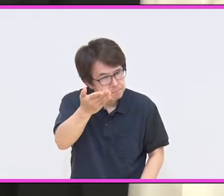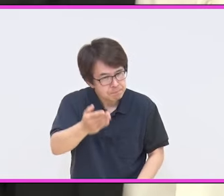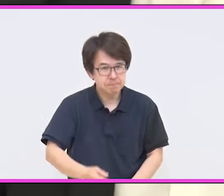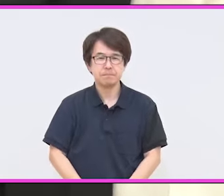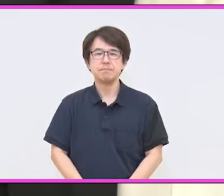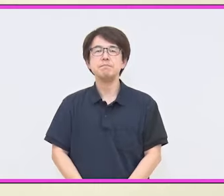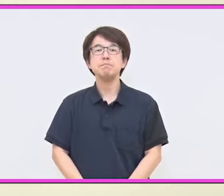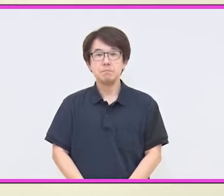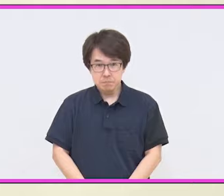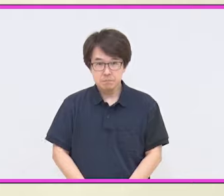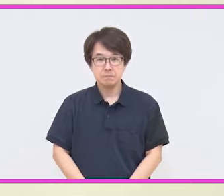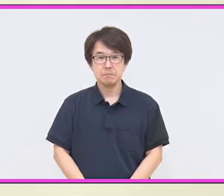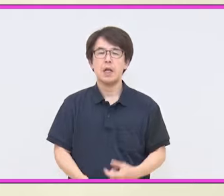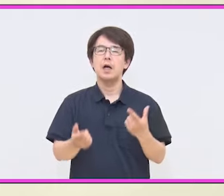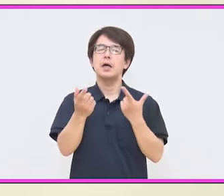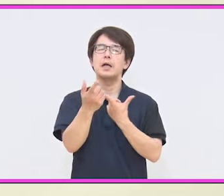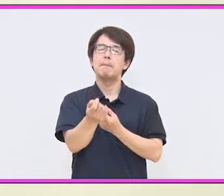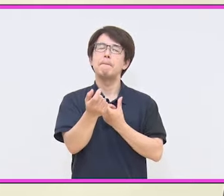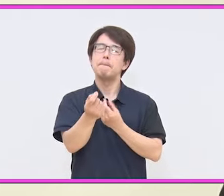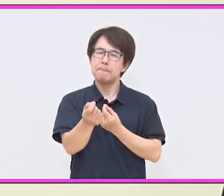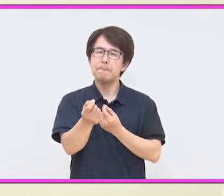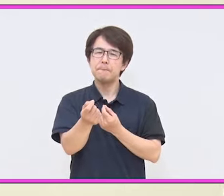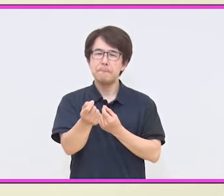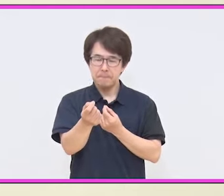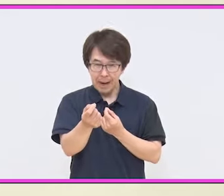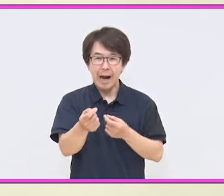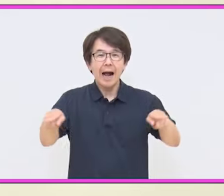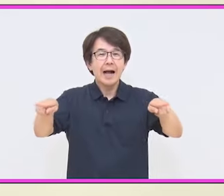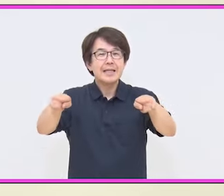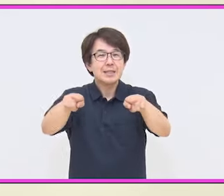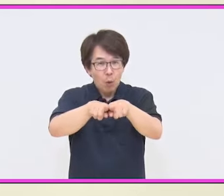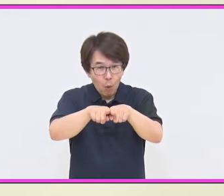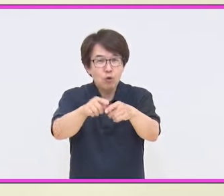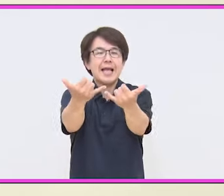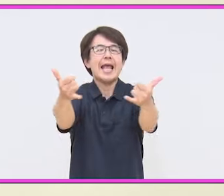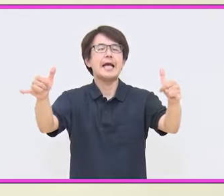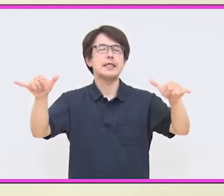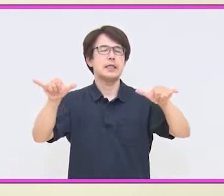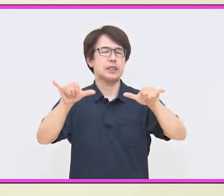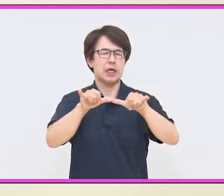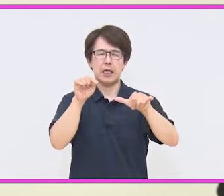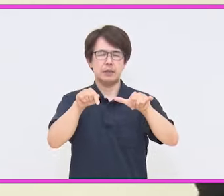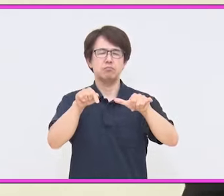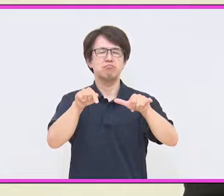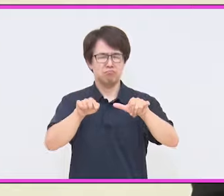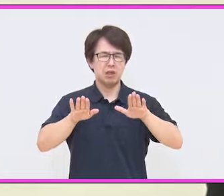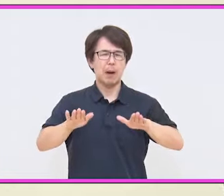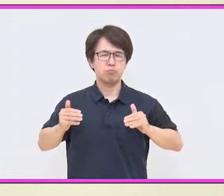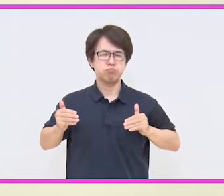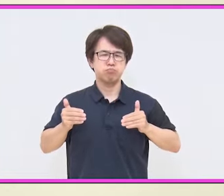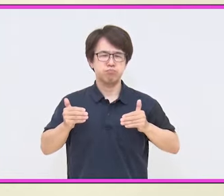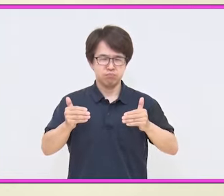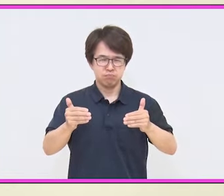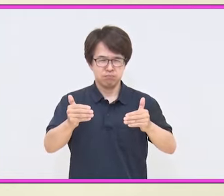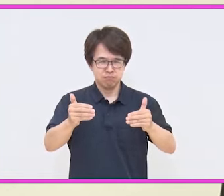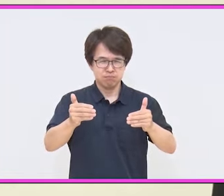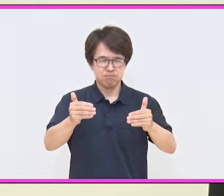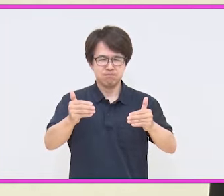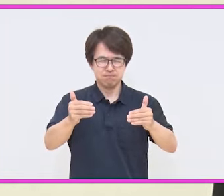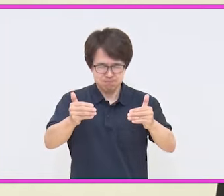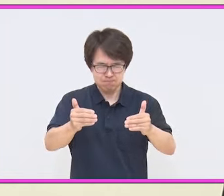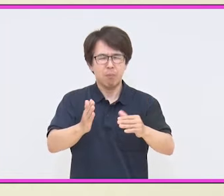か？ やっぱそうですね、もちろん共生社会っていうものが今進んでる本当途中だと